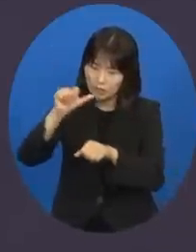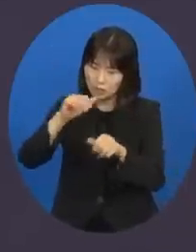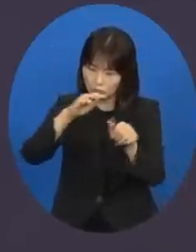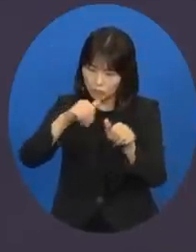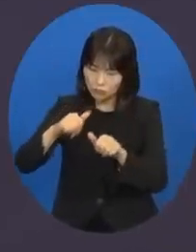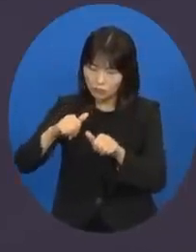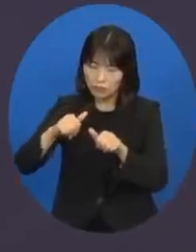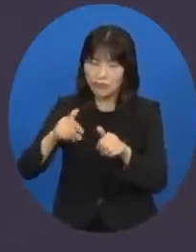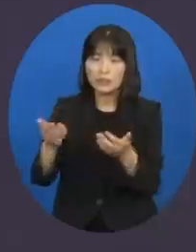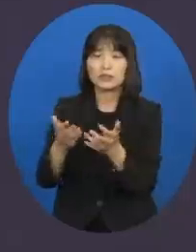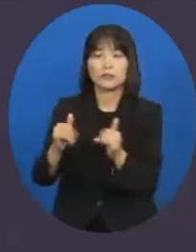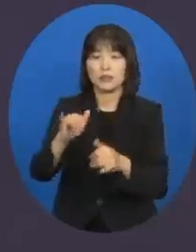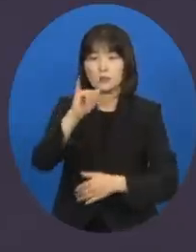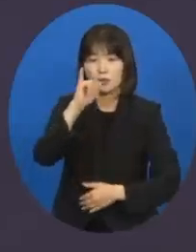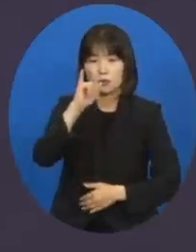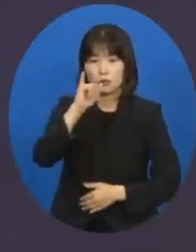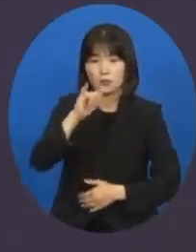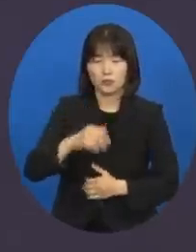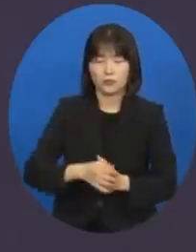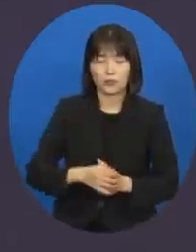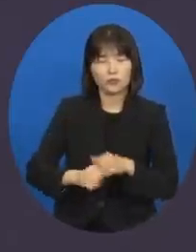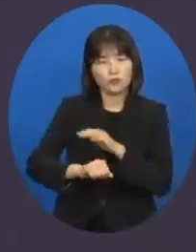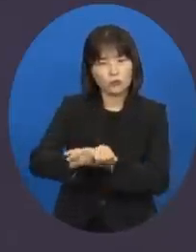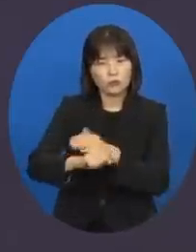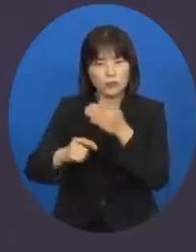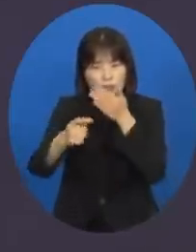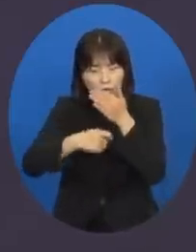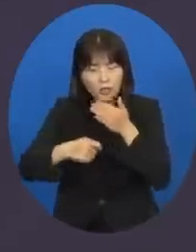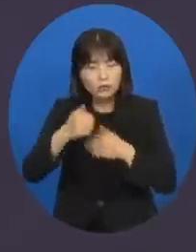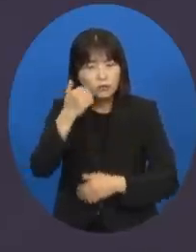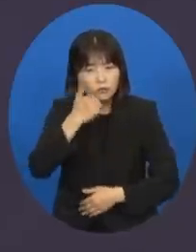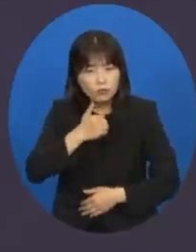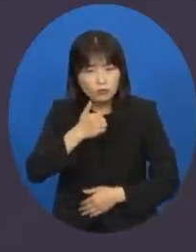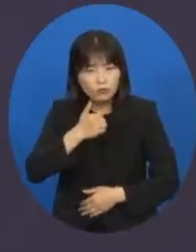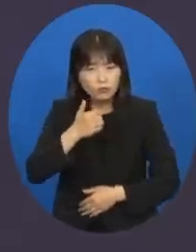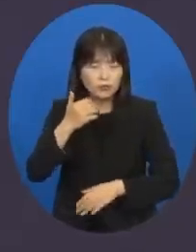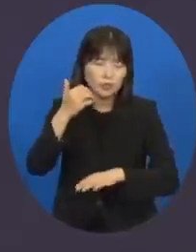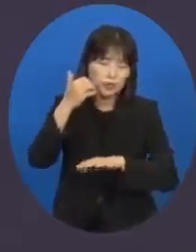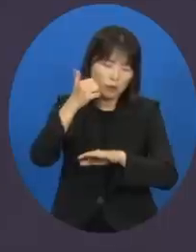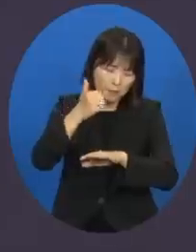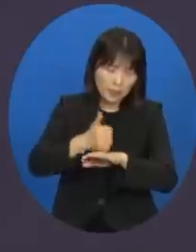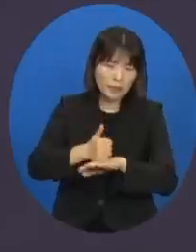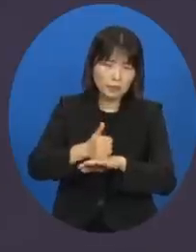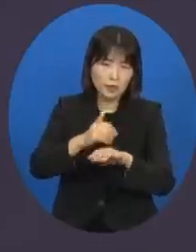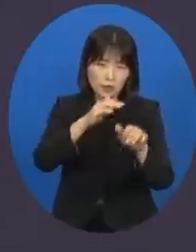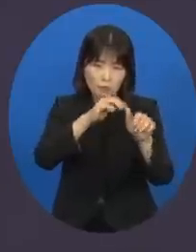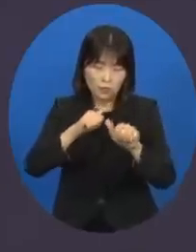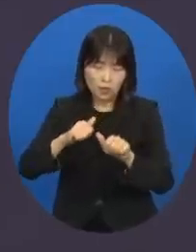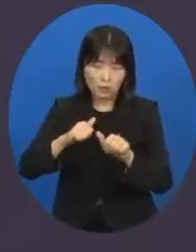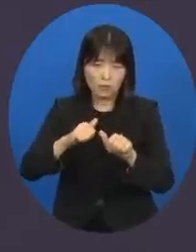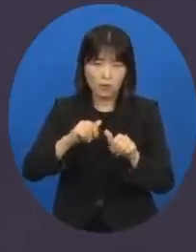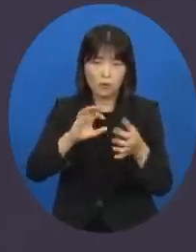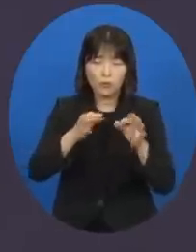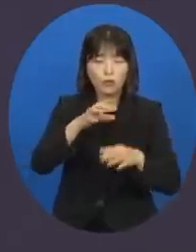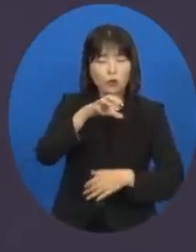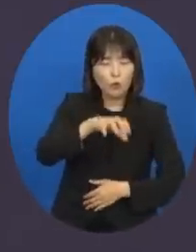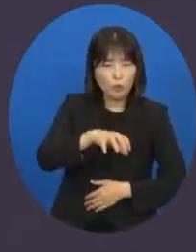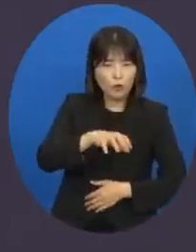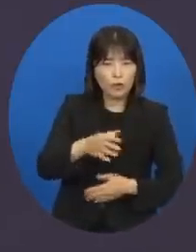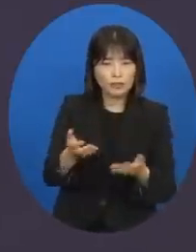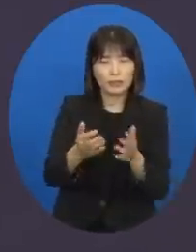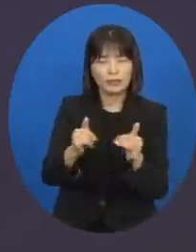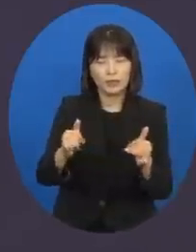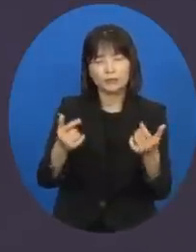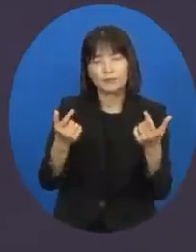있었어요. 이 우편 감독은 누구예요? 마지막에 부름 받은 포도원 품꾼과